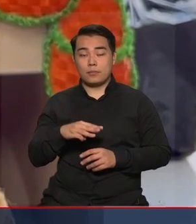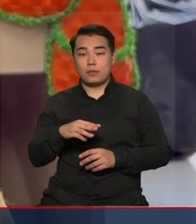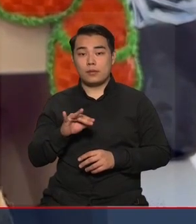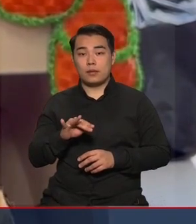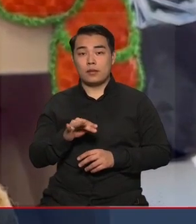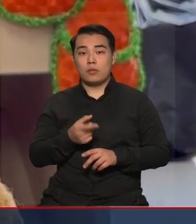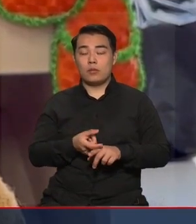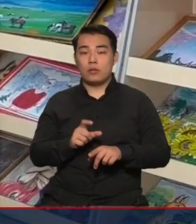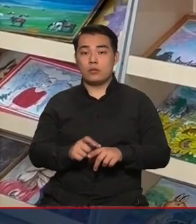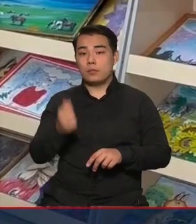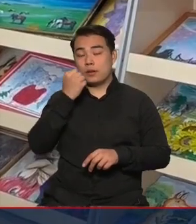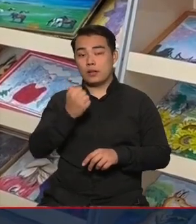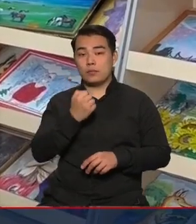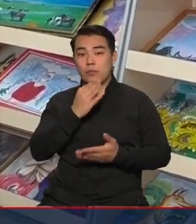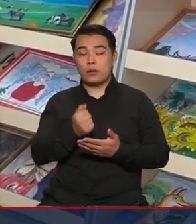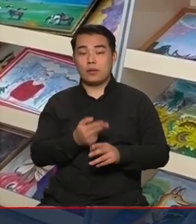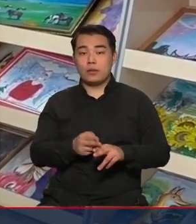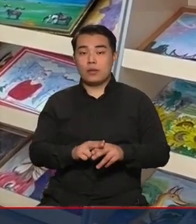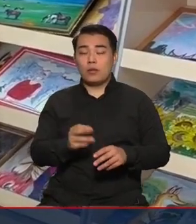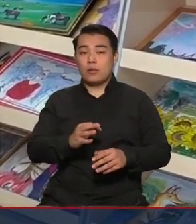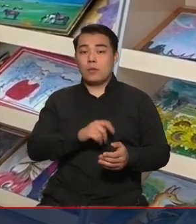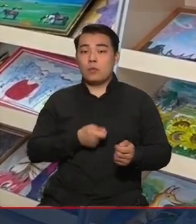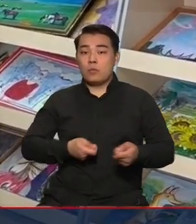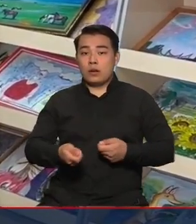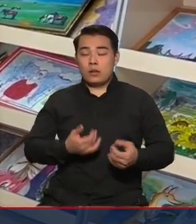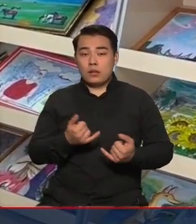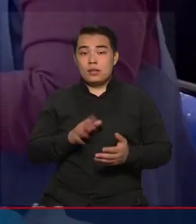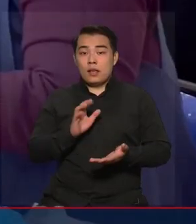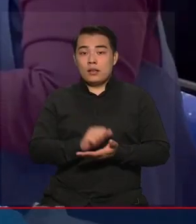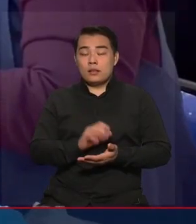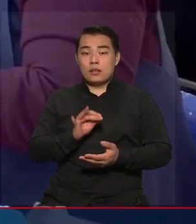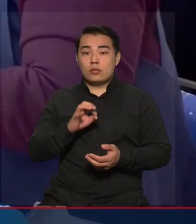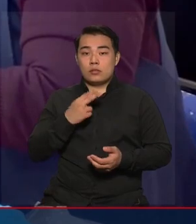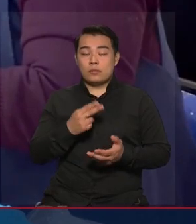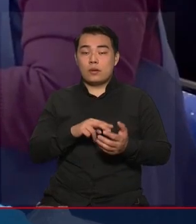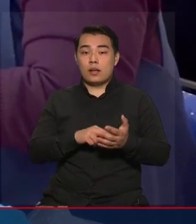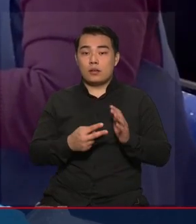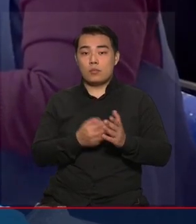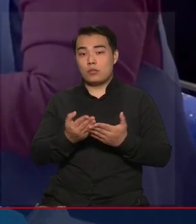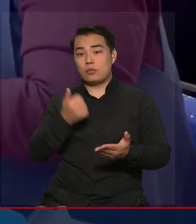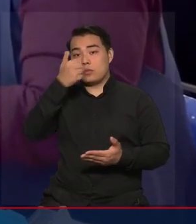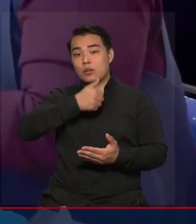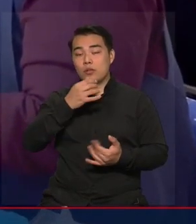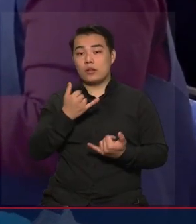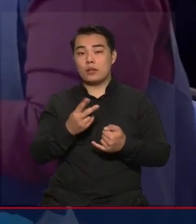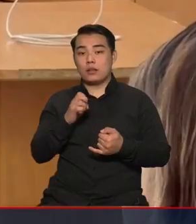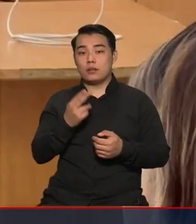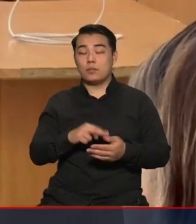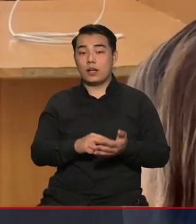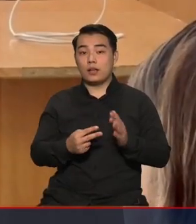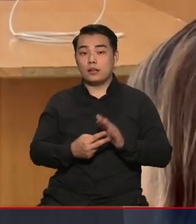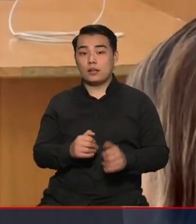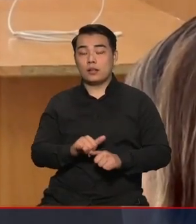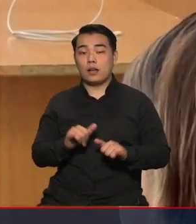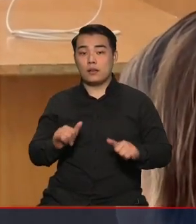ей очень благодарна. По данным областного управления координации занятости и социальных программ, в прошлом году в рамках национального проекта по